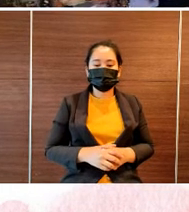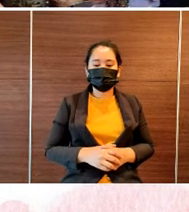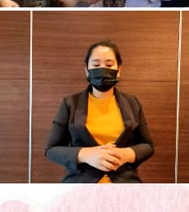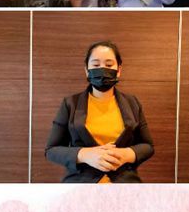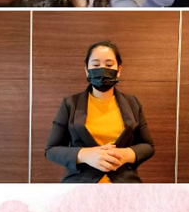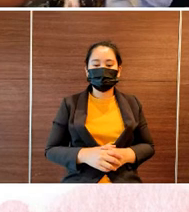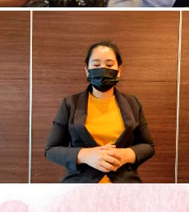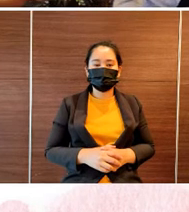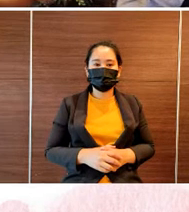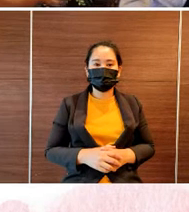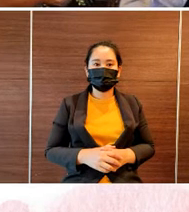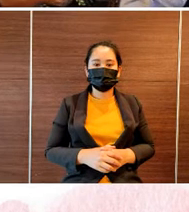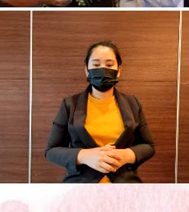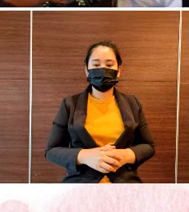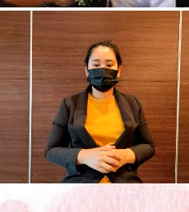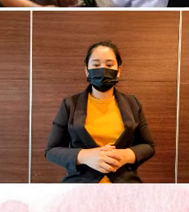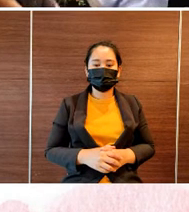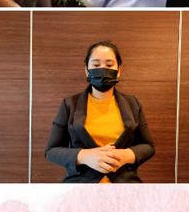รงน ี้ คร ับ อา